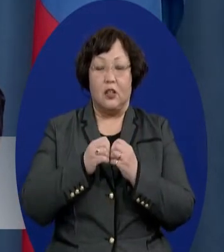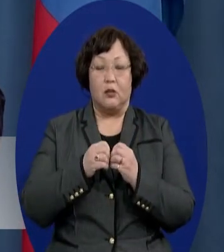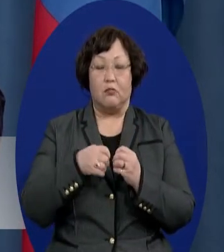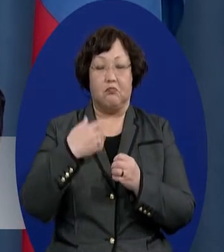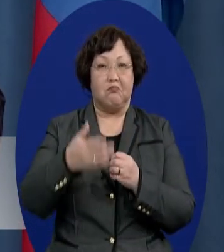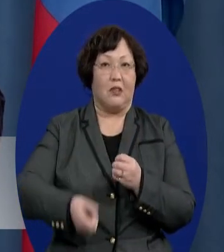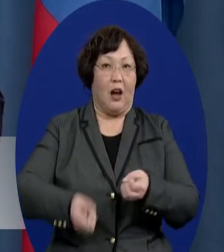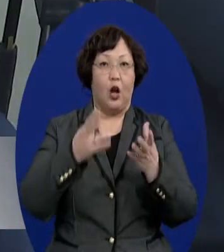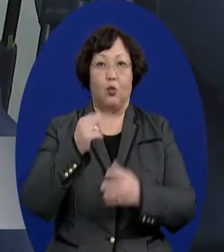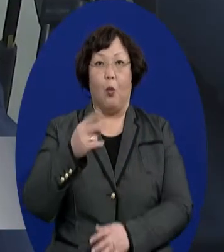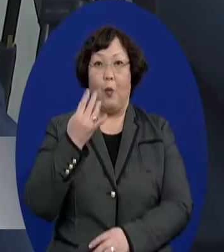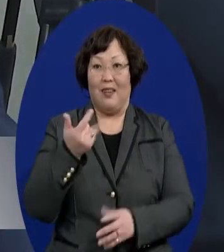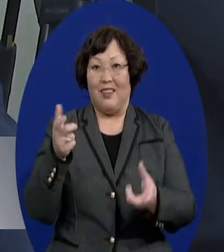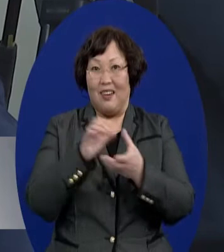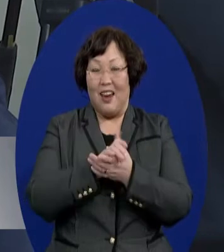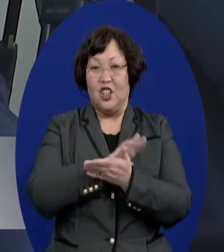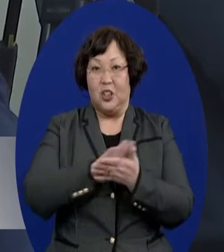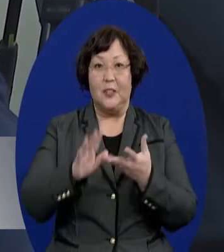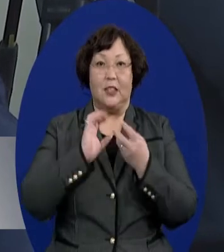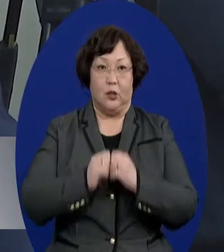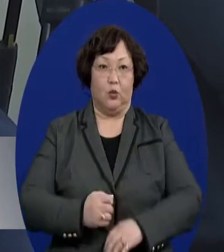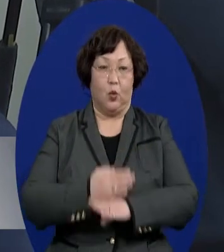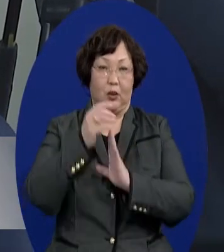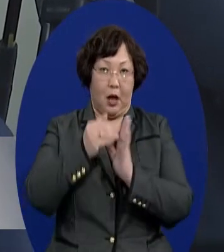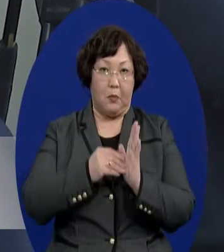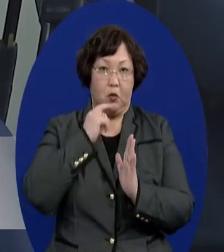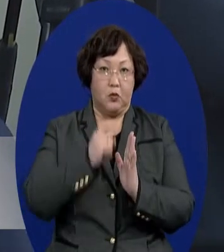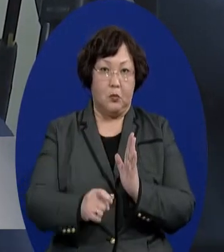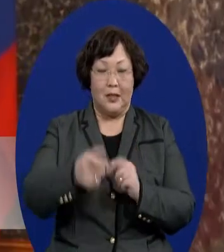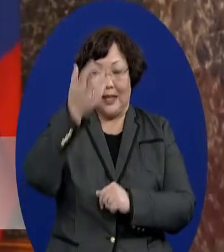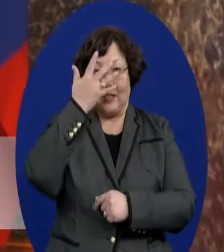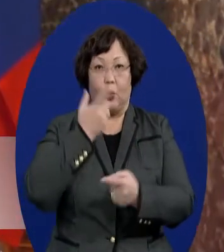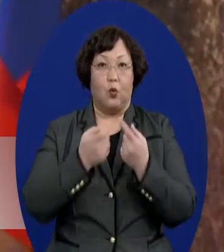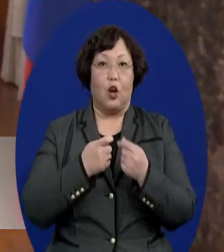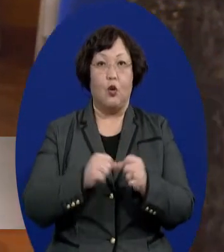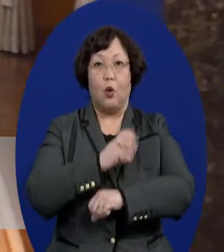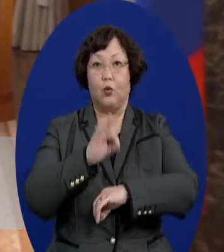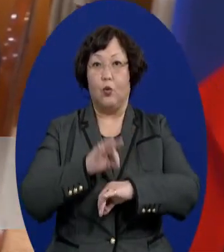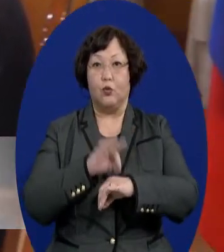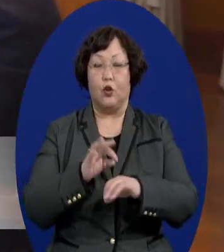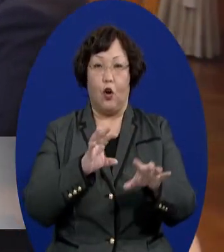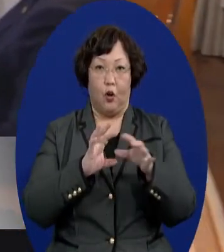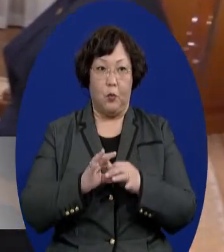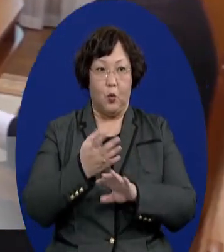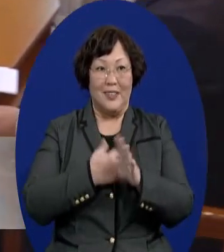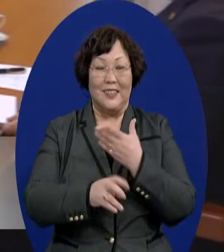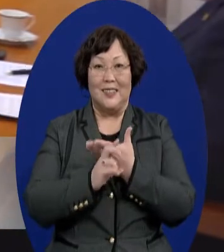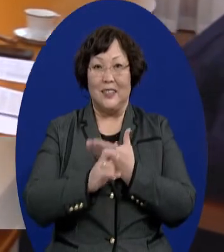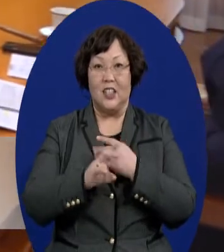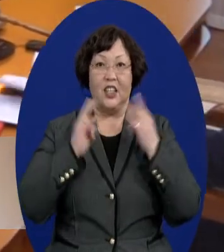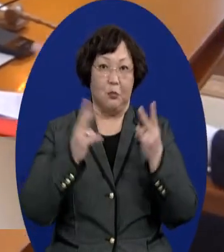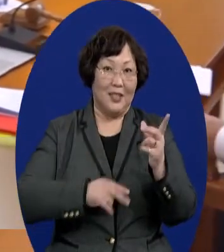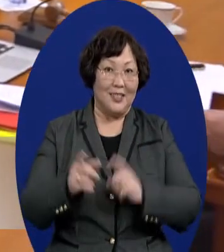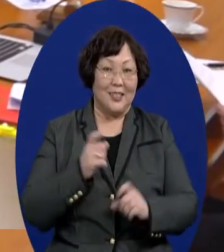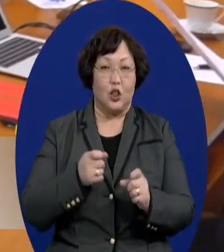гэрээг эх хонд шинжил дуусна гэсэн тайлбарыг бол өгч байна. За засгийн газрын ээлж туралдаанаар коронавирус талдураас урьдчилан сэргийлэх, тэмцэх, нийгэм эдийн